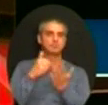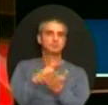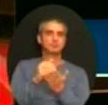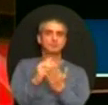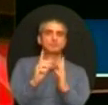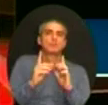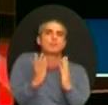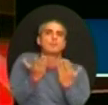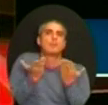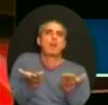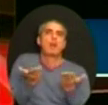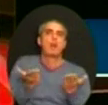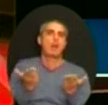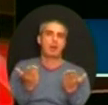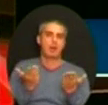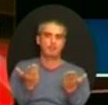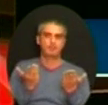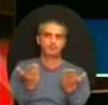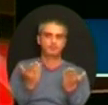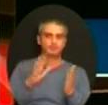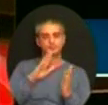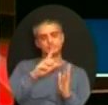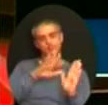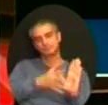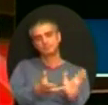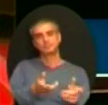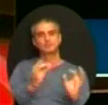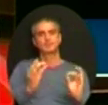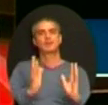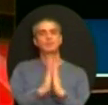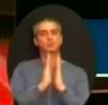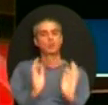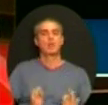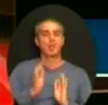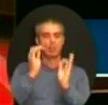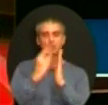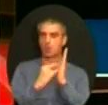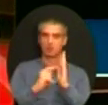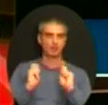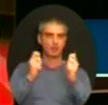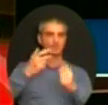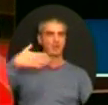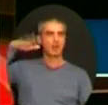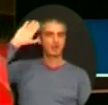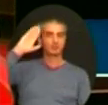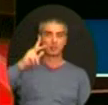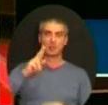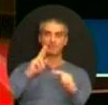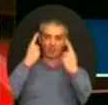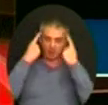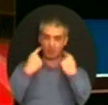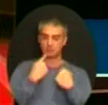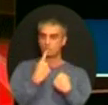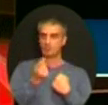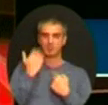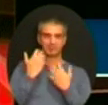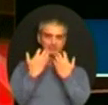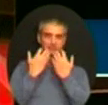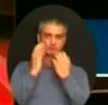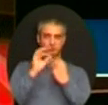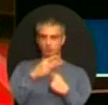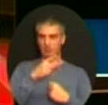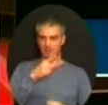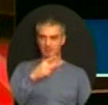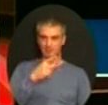בכלל למה משכו את החוק, את חוק המרקולים, מלהגיע להצבעה, והחרדים אומרים, היה שם את הסיפור של